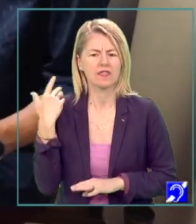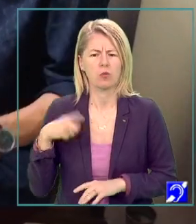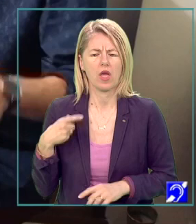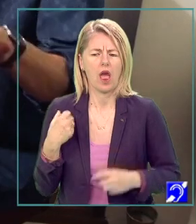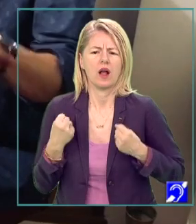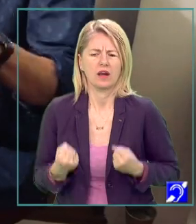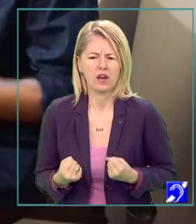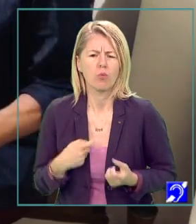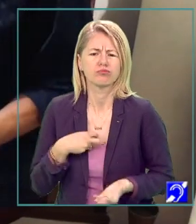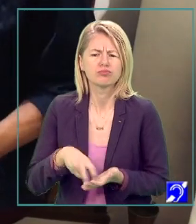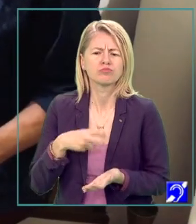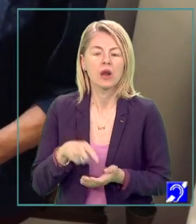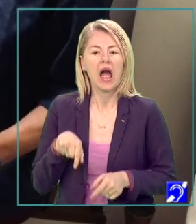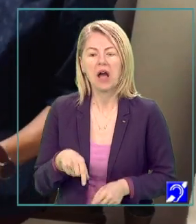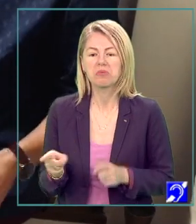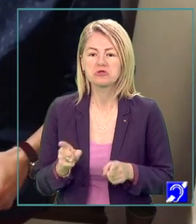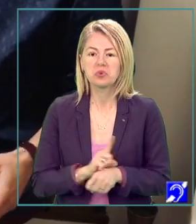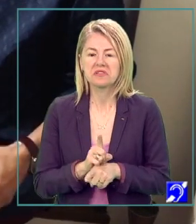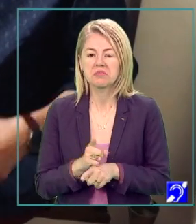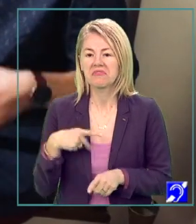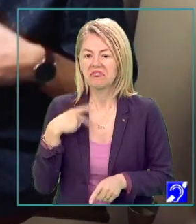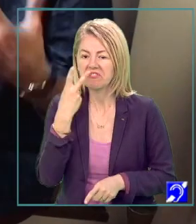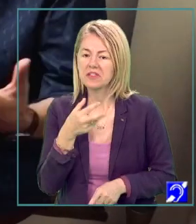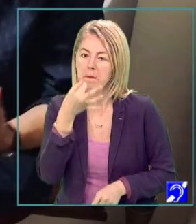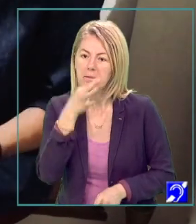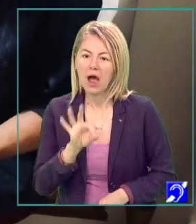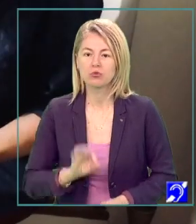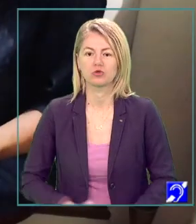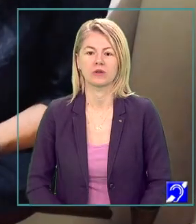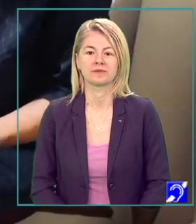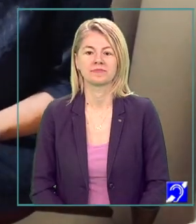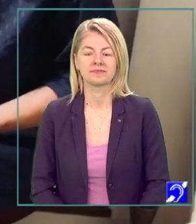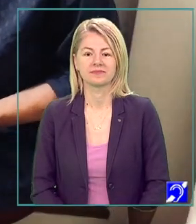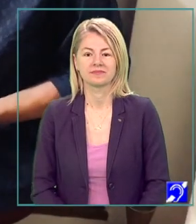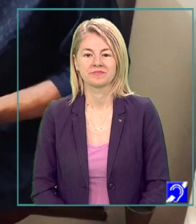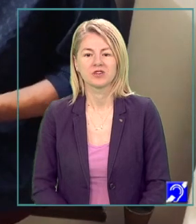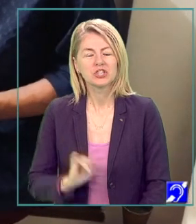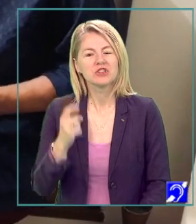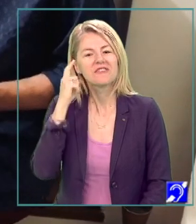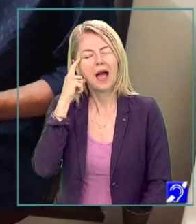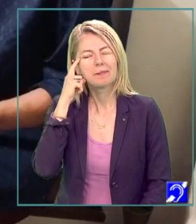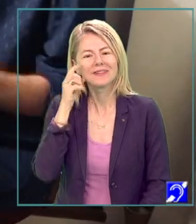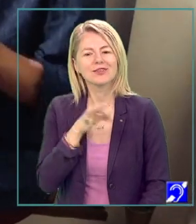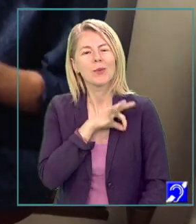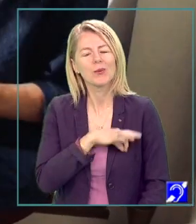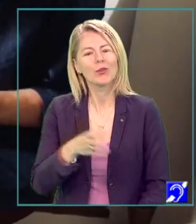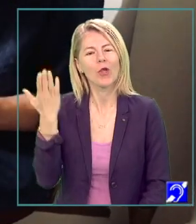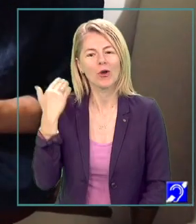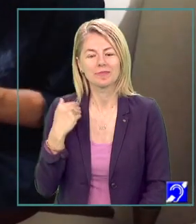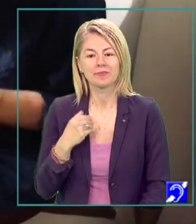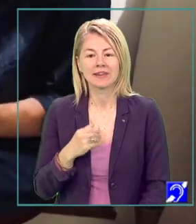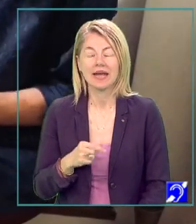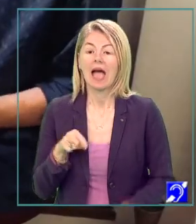o corvoadă, credeți-mă că în scurt timp o să vi se pară chiar un lucru de dorit la care o să vă gândiți cu nostalgie. Până una